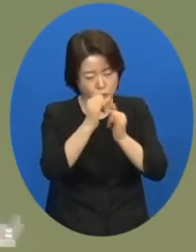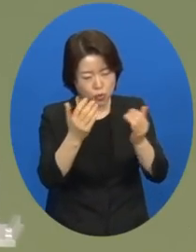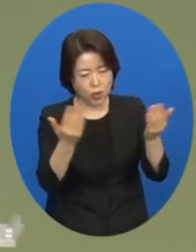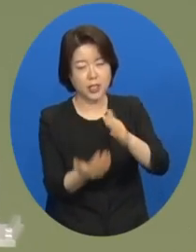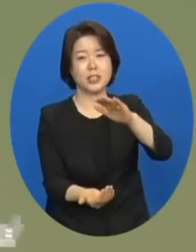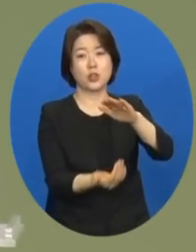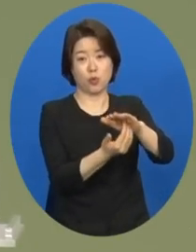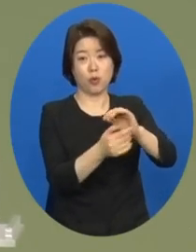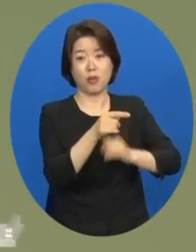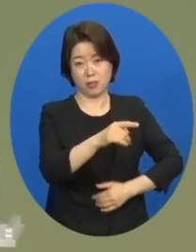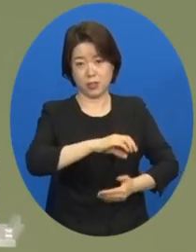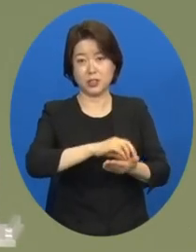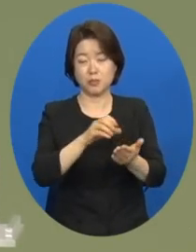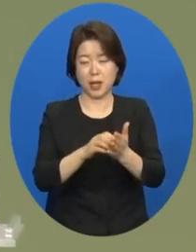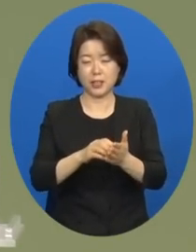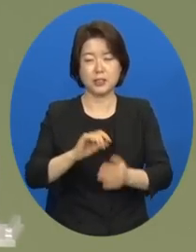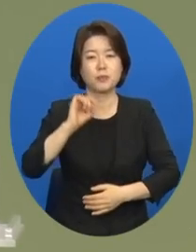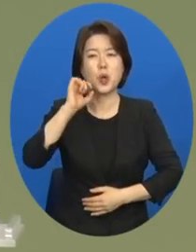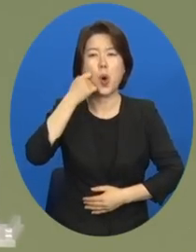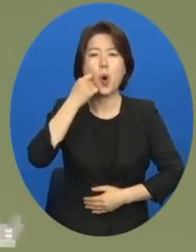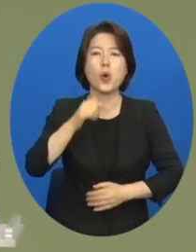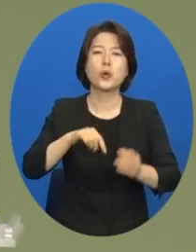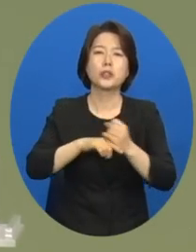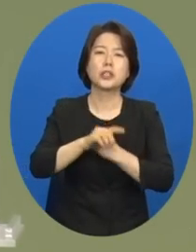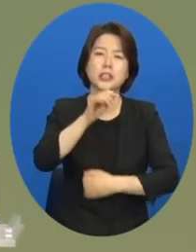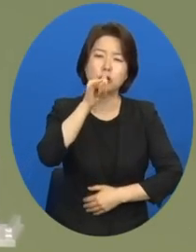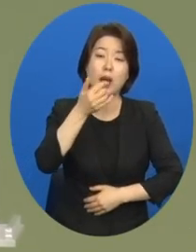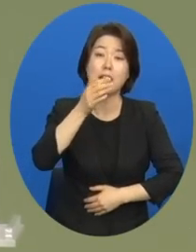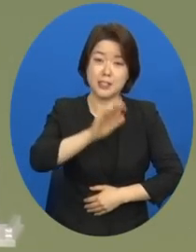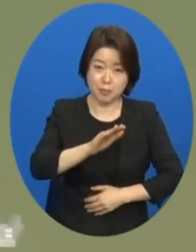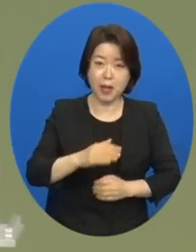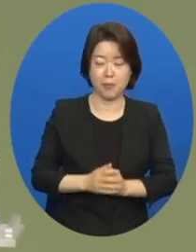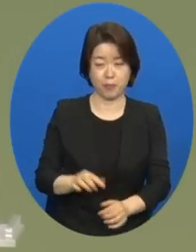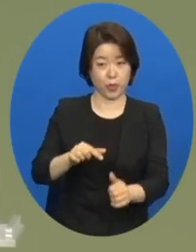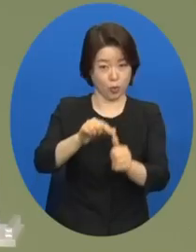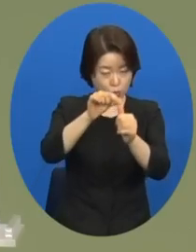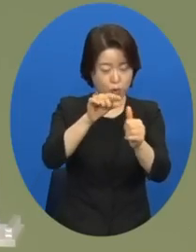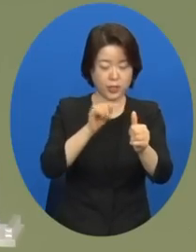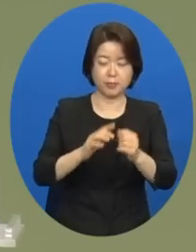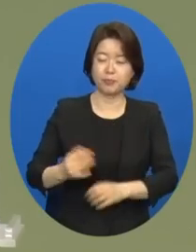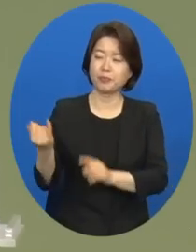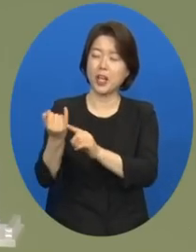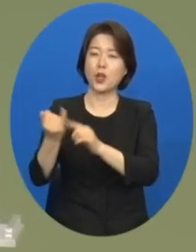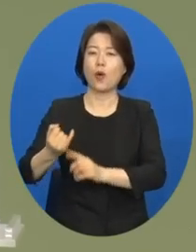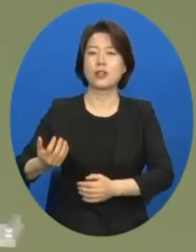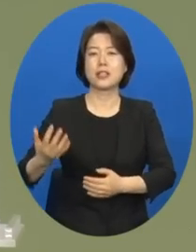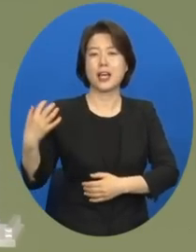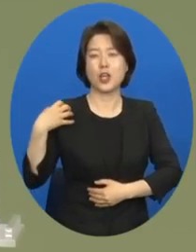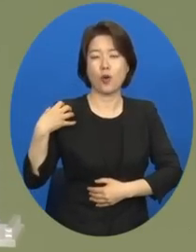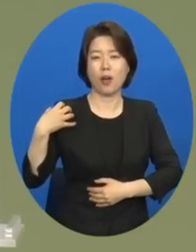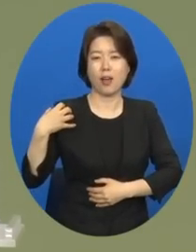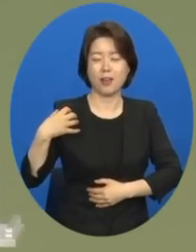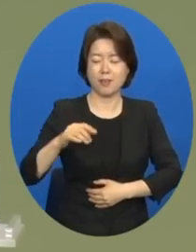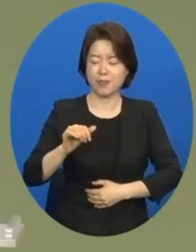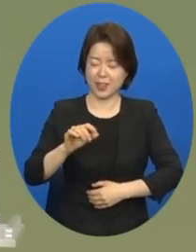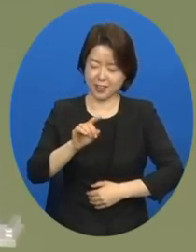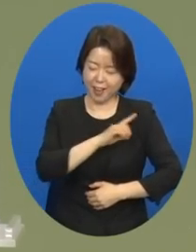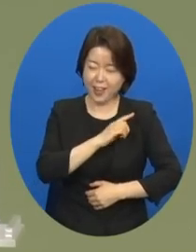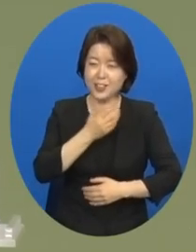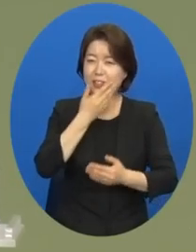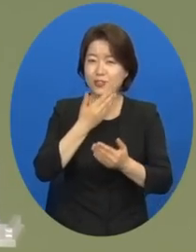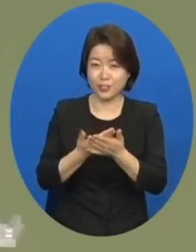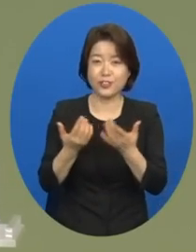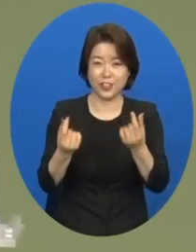됩니다 그만큼 어렵다는 뜻도 있지만은 저는 구워내는 여자의 역할이 절대적이라고 말씀을 드리고 싶어요